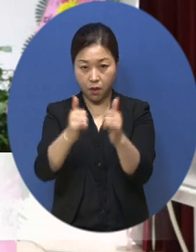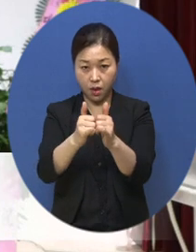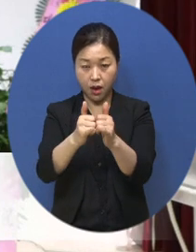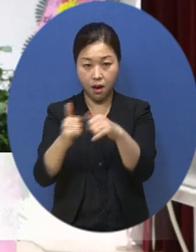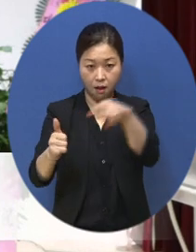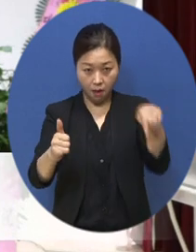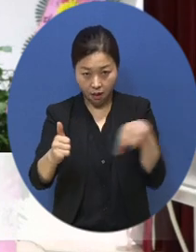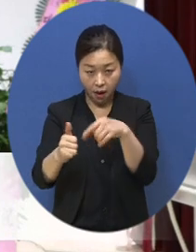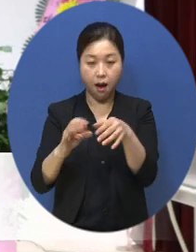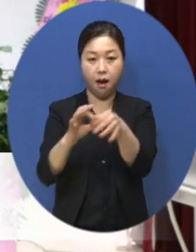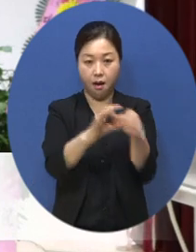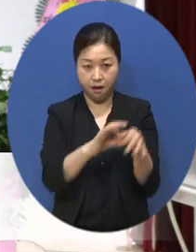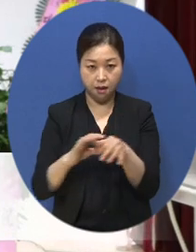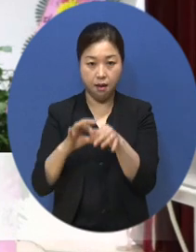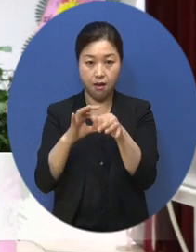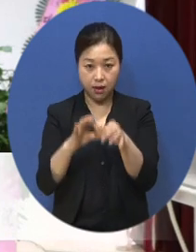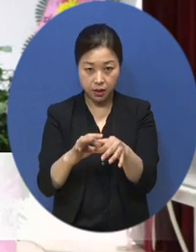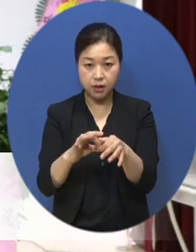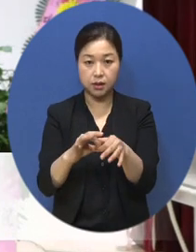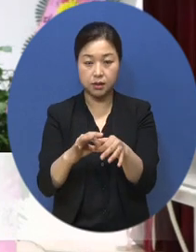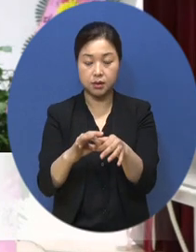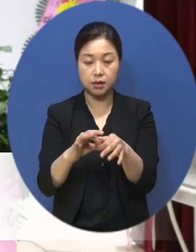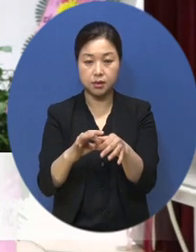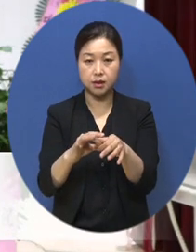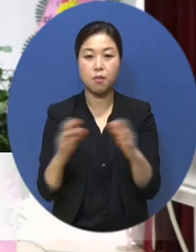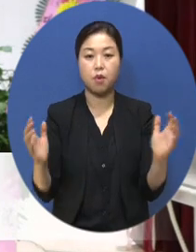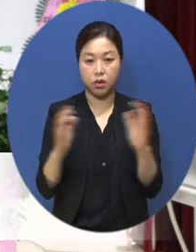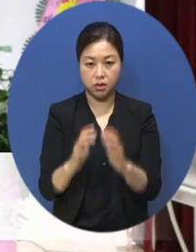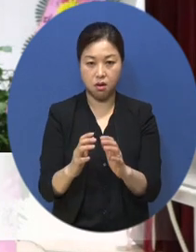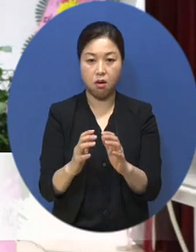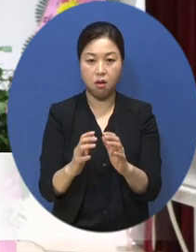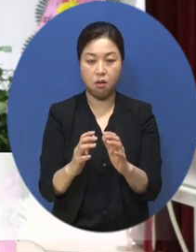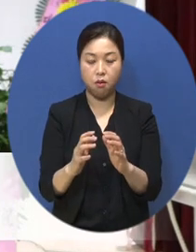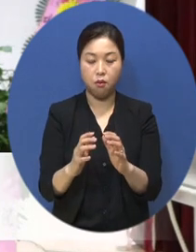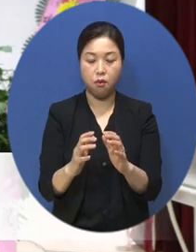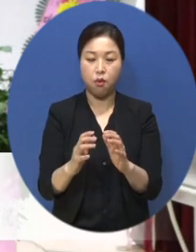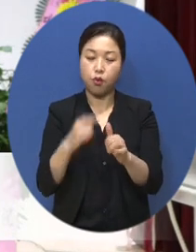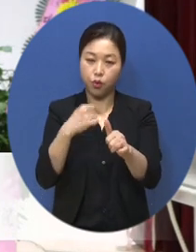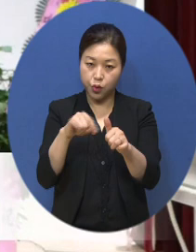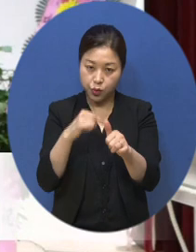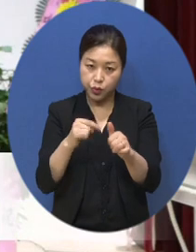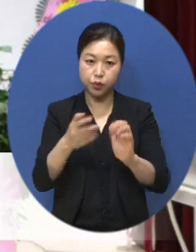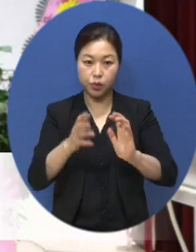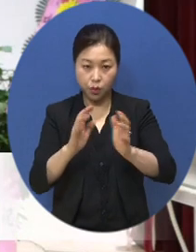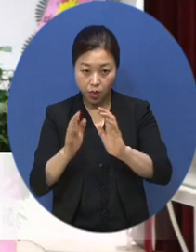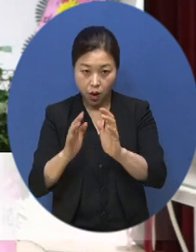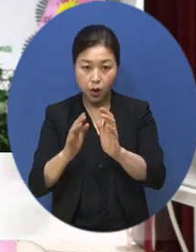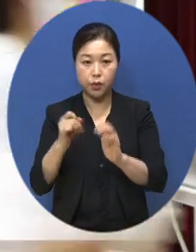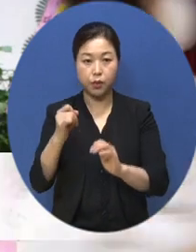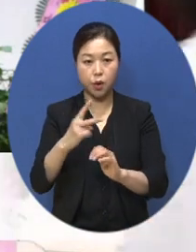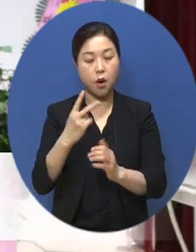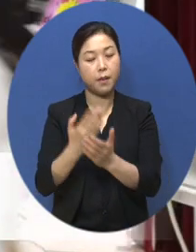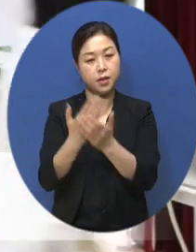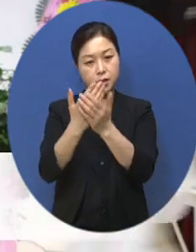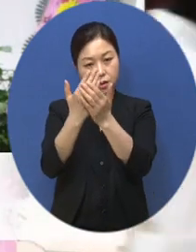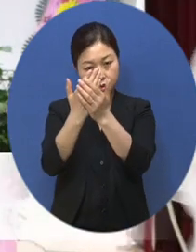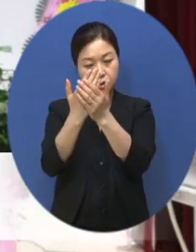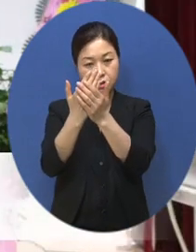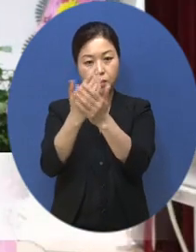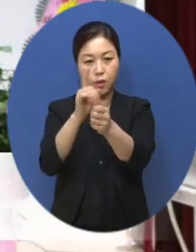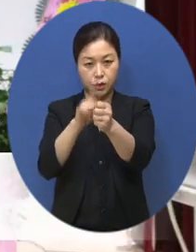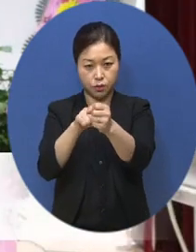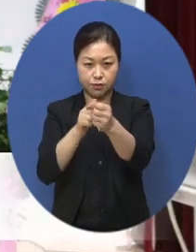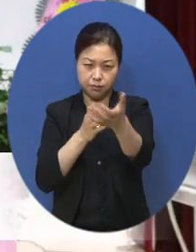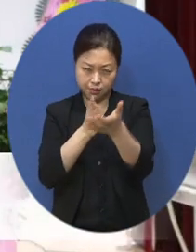함께하는 그런 모든 기관이 함께 모여서 함께 교육을 논의하고 발전에